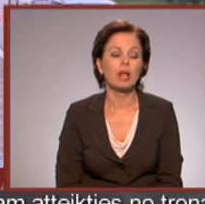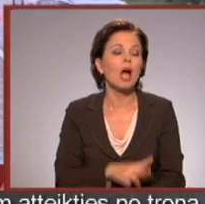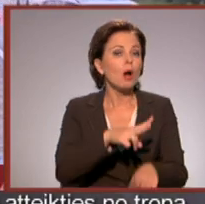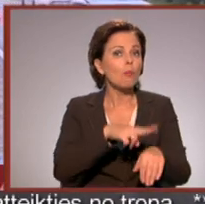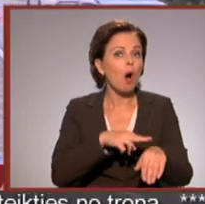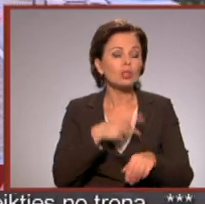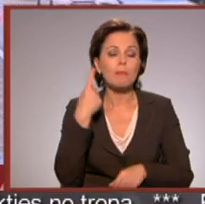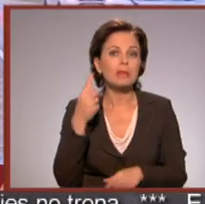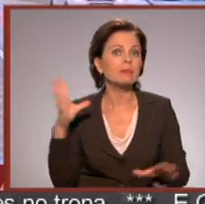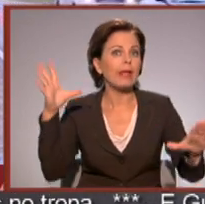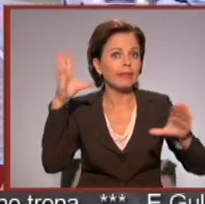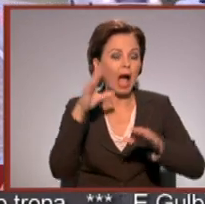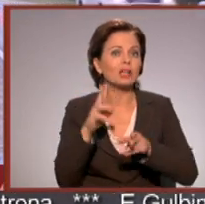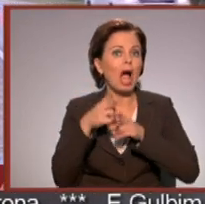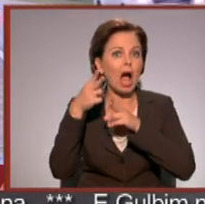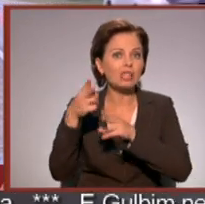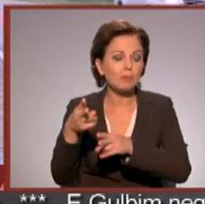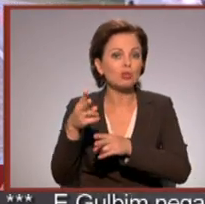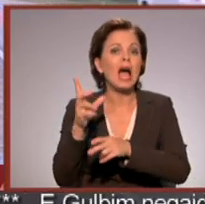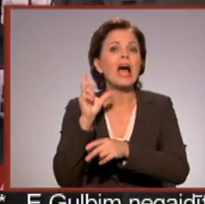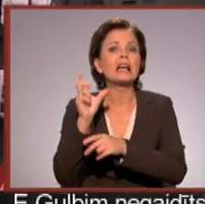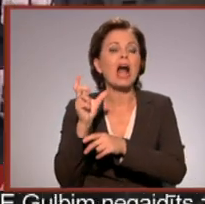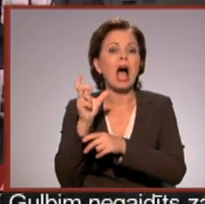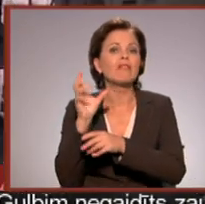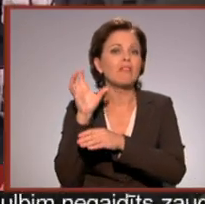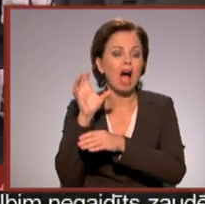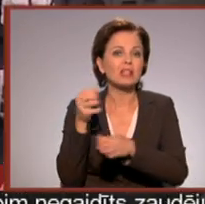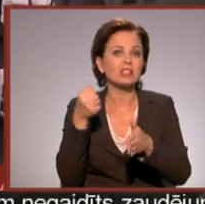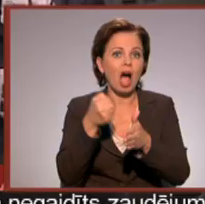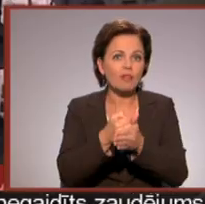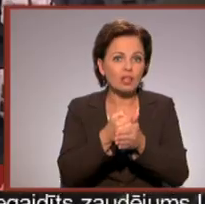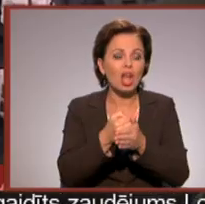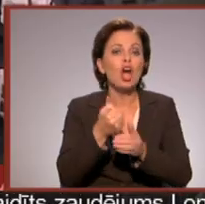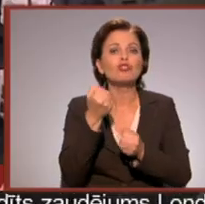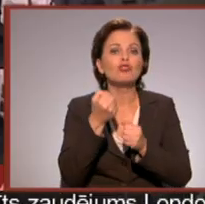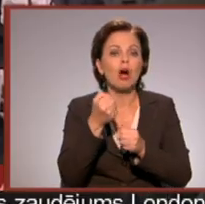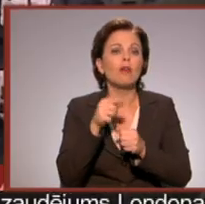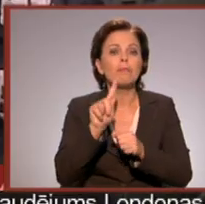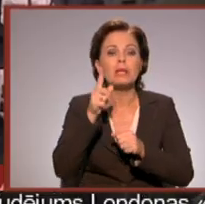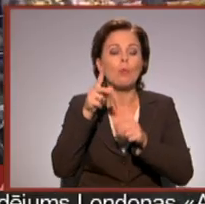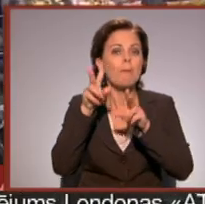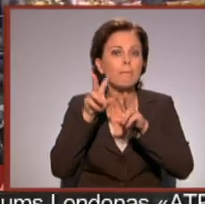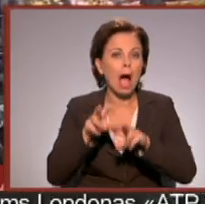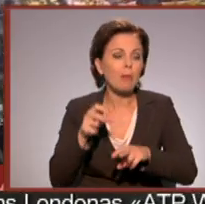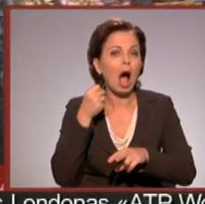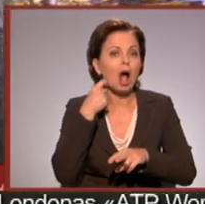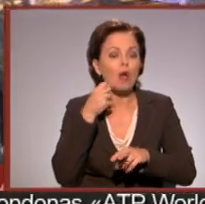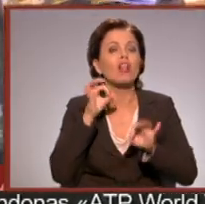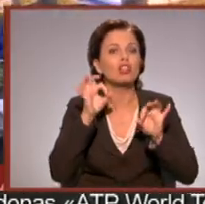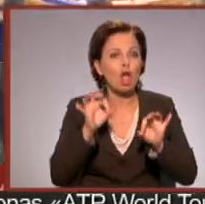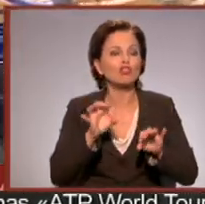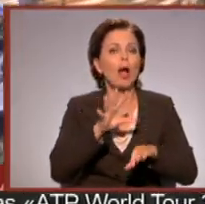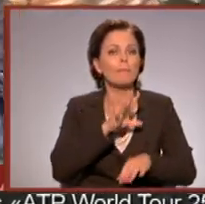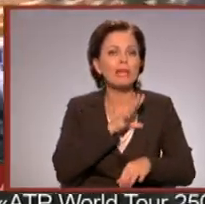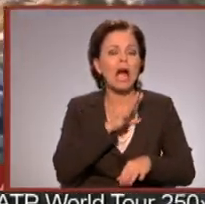Policisti pirmdienas naktī ierodoties kravas automašīnas avārijas vietā paguva šoferim veikt pirmo alkohola pārbaudi. Alkohols tika